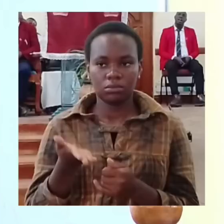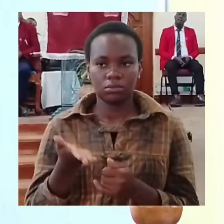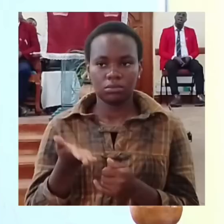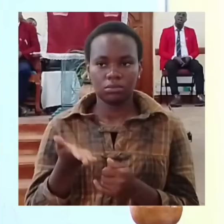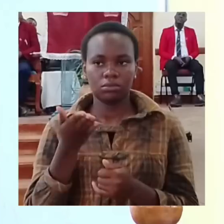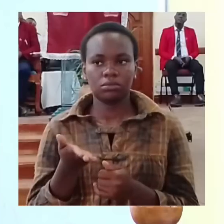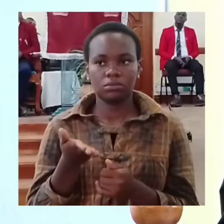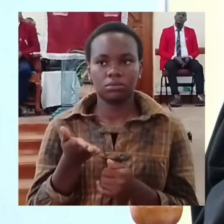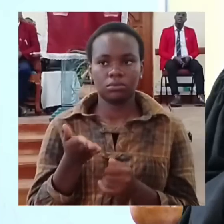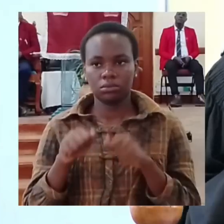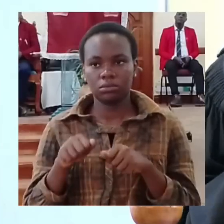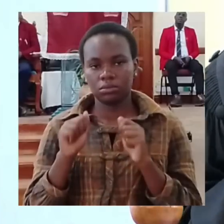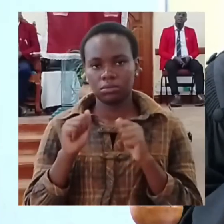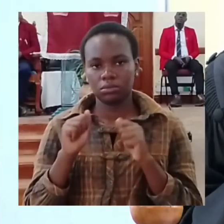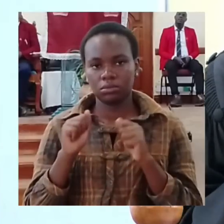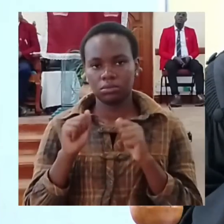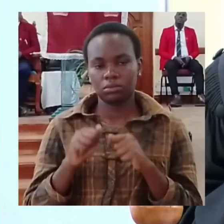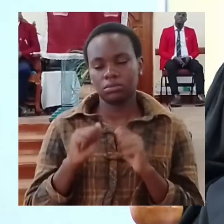yaku,